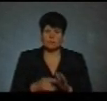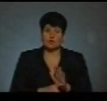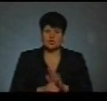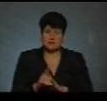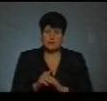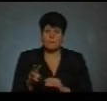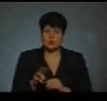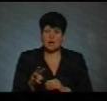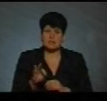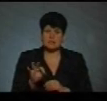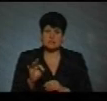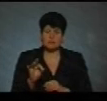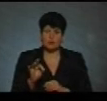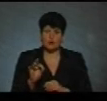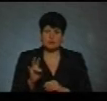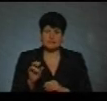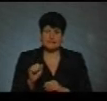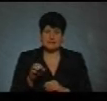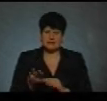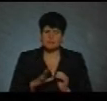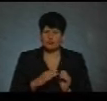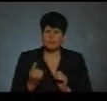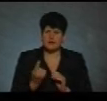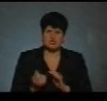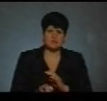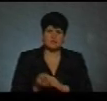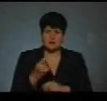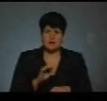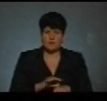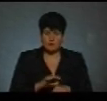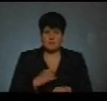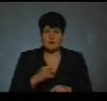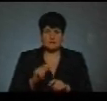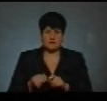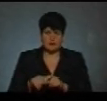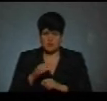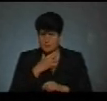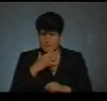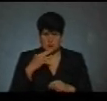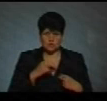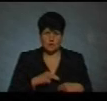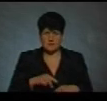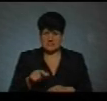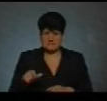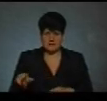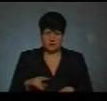з Монастириська, коли де був перший спалах хвороби, ми тестували багато працівників